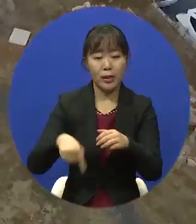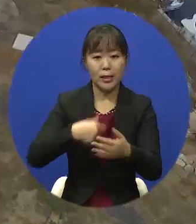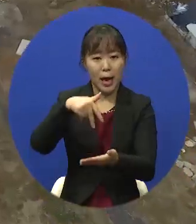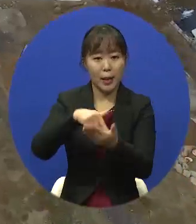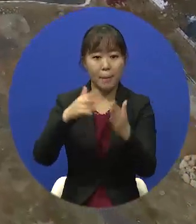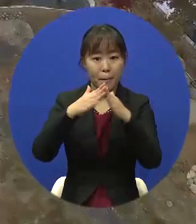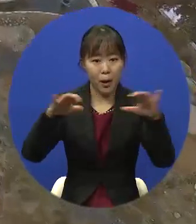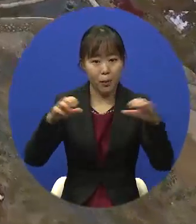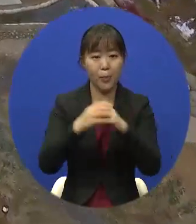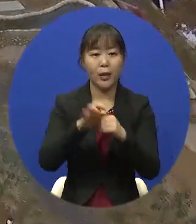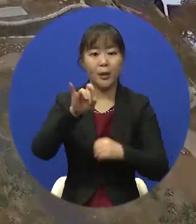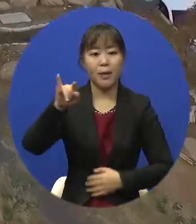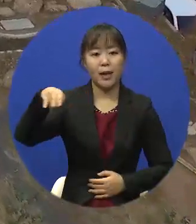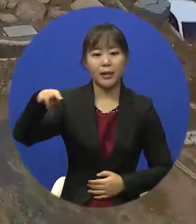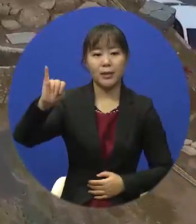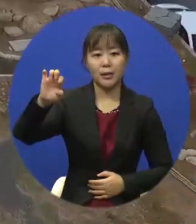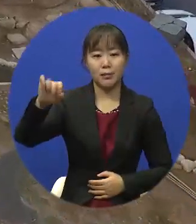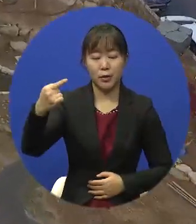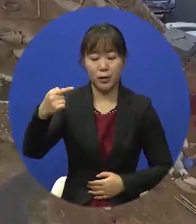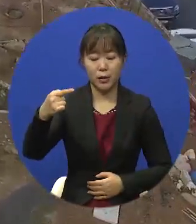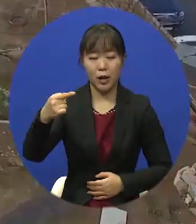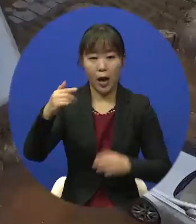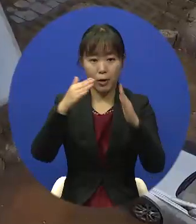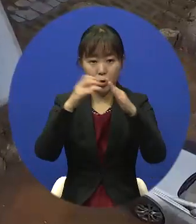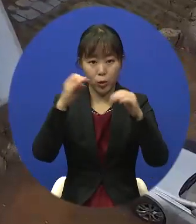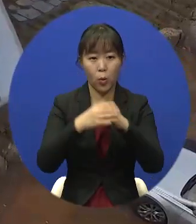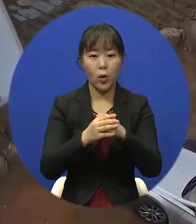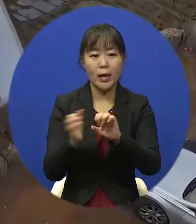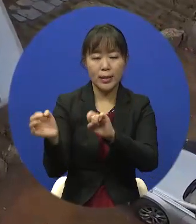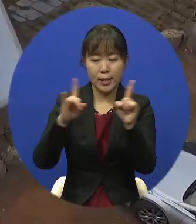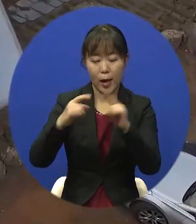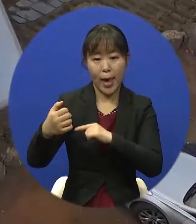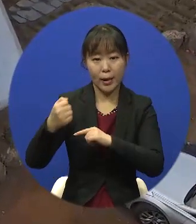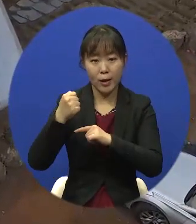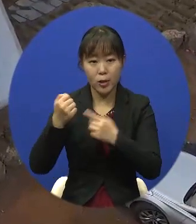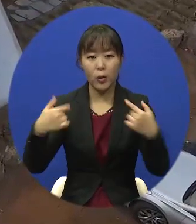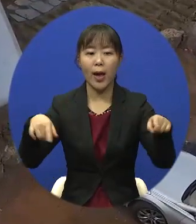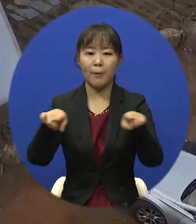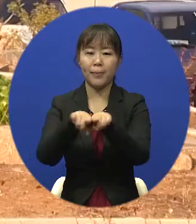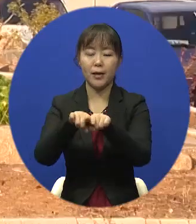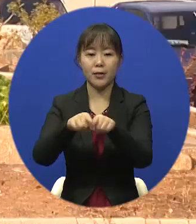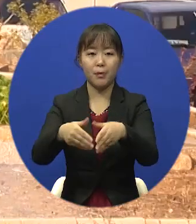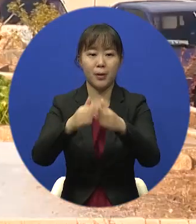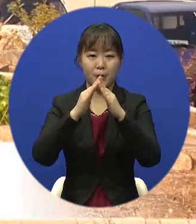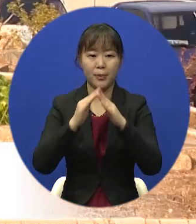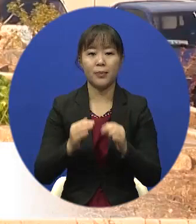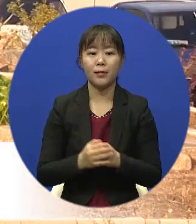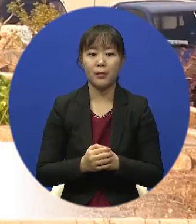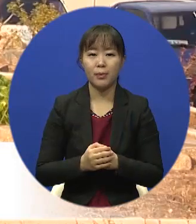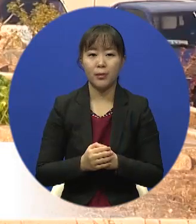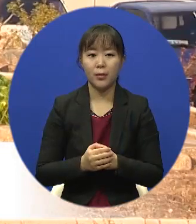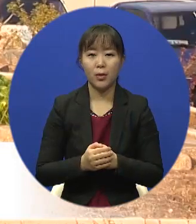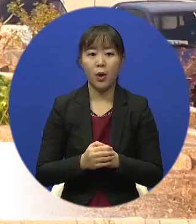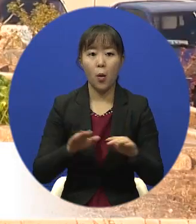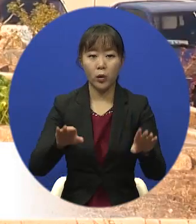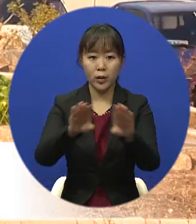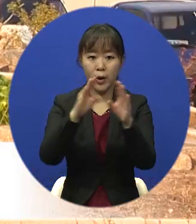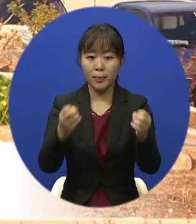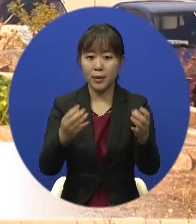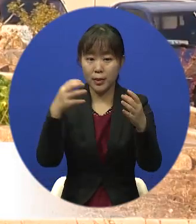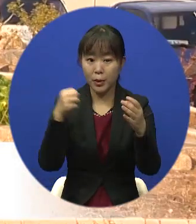모든 주택에 패시브하우스 기술과 재생에너지원을 접목해 건립됐습니다. 오늘 열림식을 갖게 된